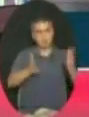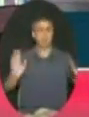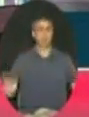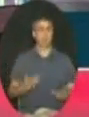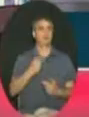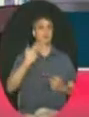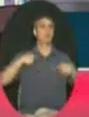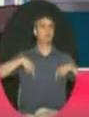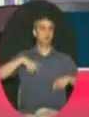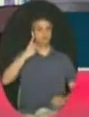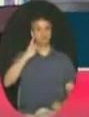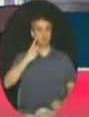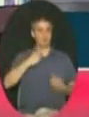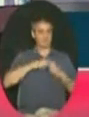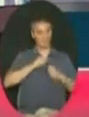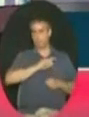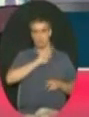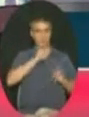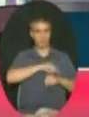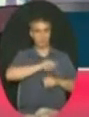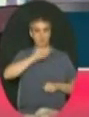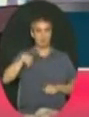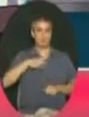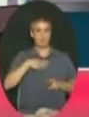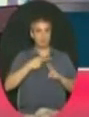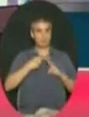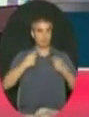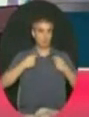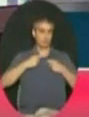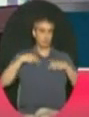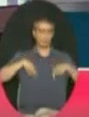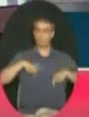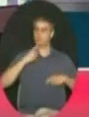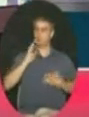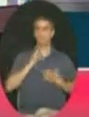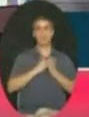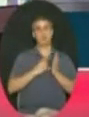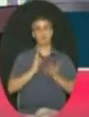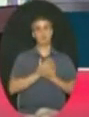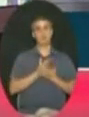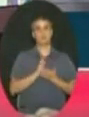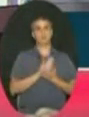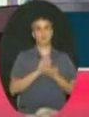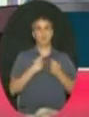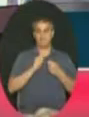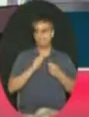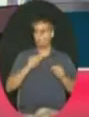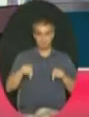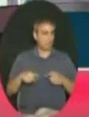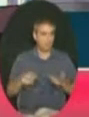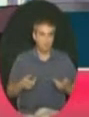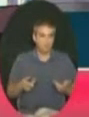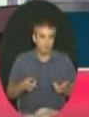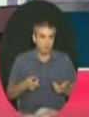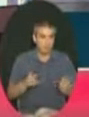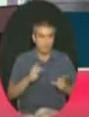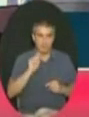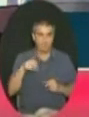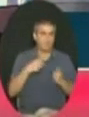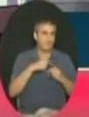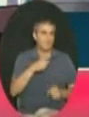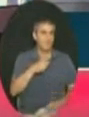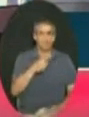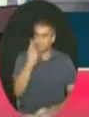שצריך. ואז יהיה יושב ראש וח"כים, לא יהיה להם זמן לבוא לוועדה הזאת, אז אתה רוצה שרק יושב ראש יגידו, המחוקק אבל לכאורה הגיעו ח"כים, אבל הח"כים האלה לא יכולים להגיע לוועדה. אתה רואה